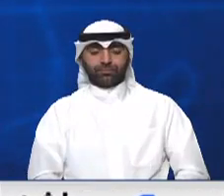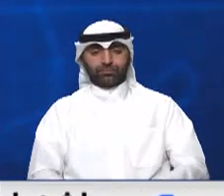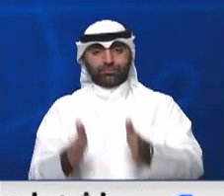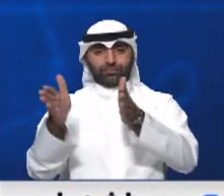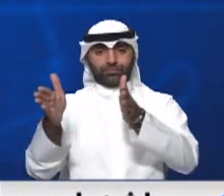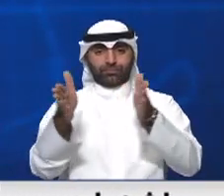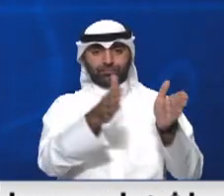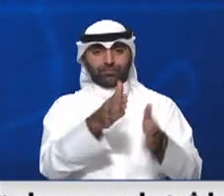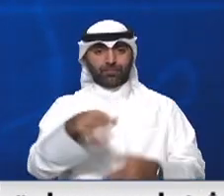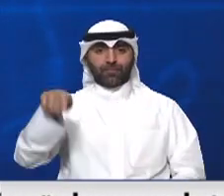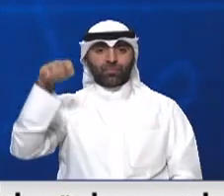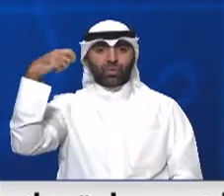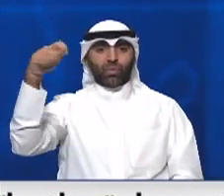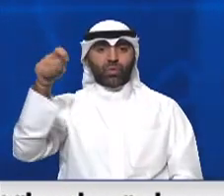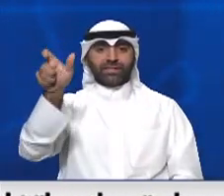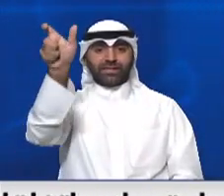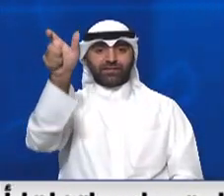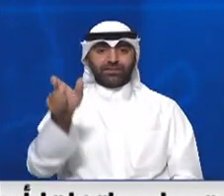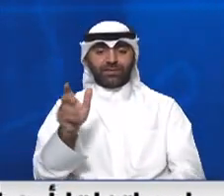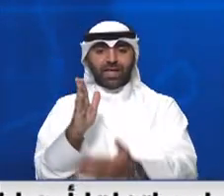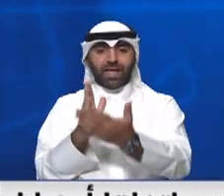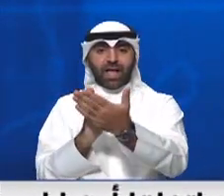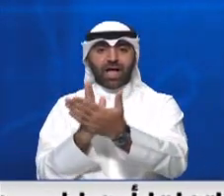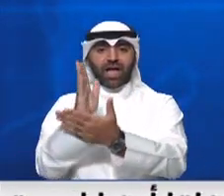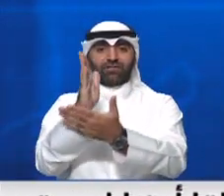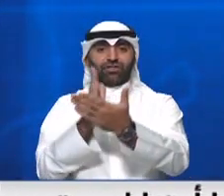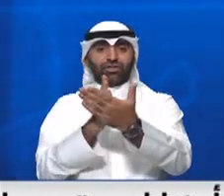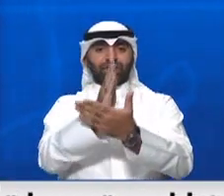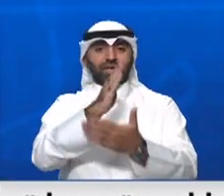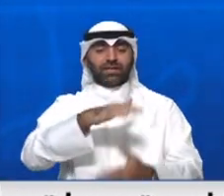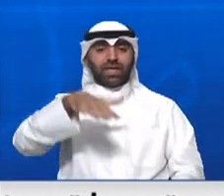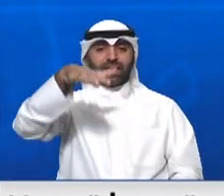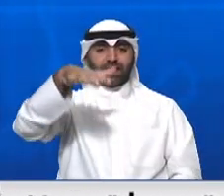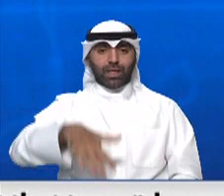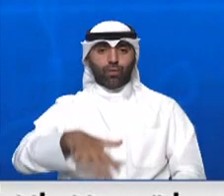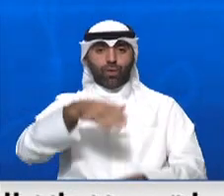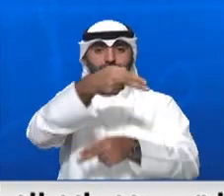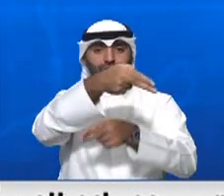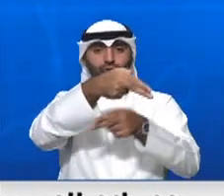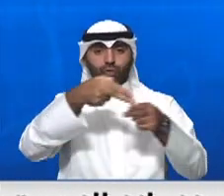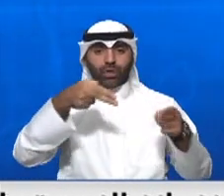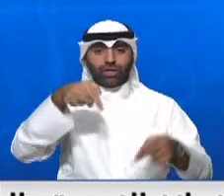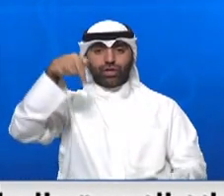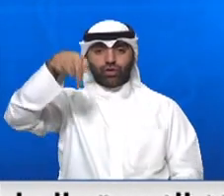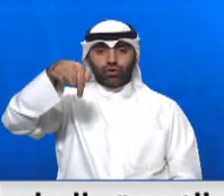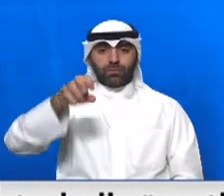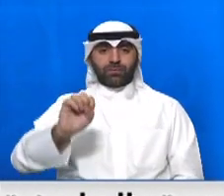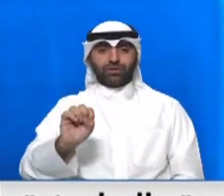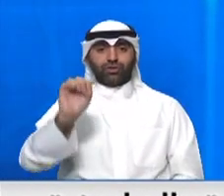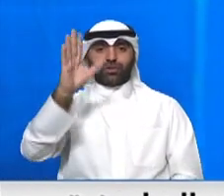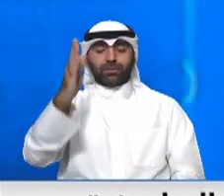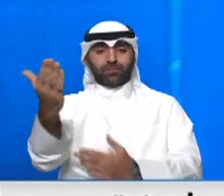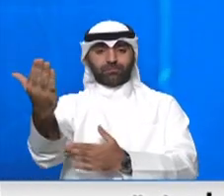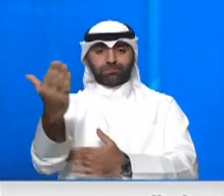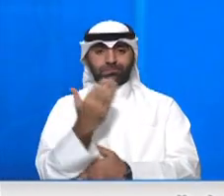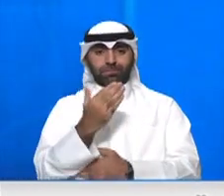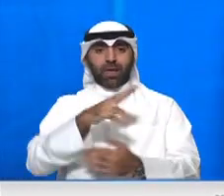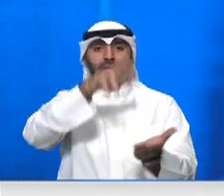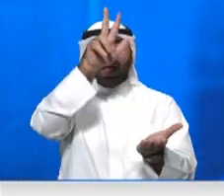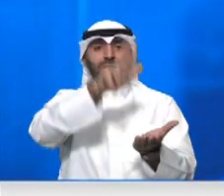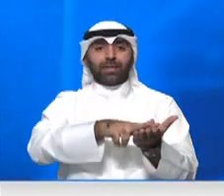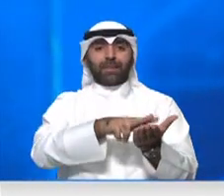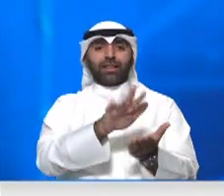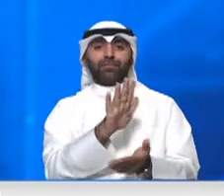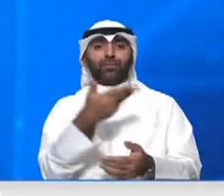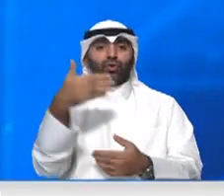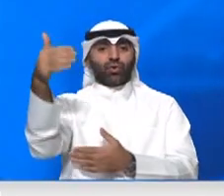تسلم وزير الخارجيه الشيخ سالم عبد الله الجابر الصباح اليوم نسخه من اوراق اعتماد سفير الجمهوريه اليونانيه لدى دوله